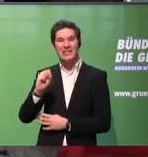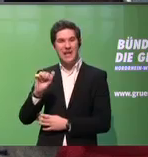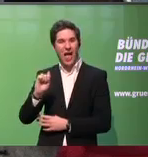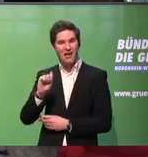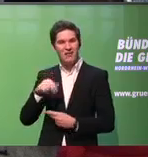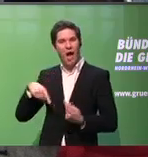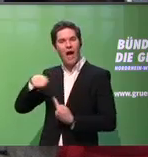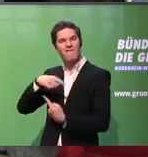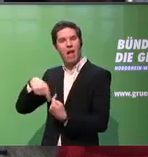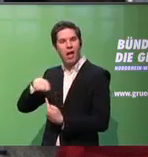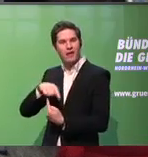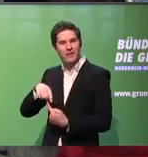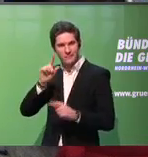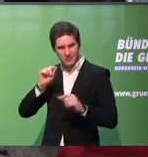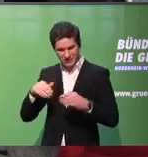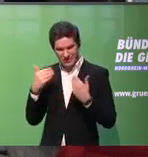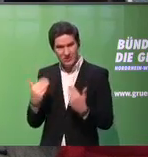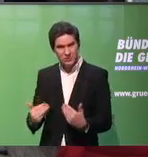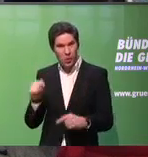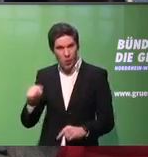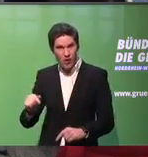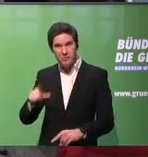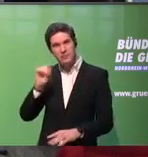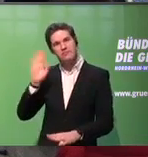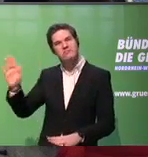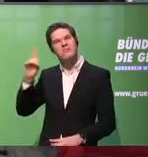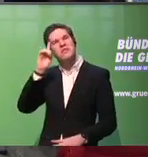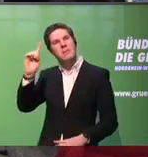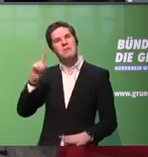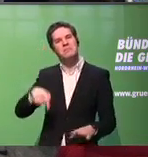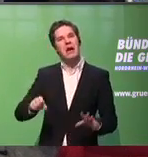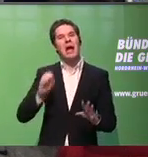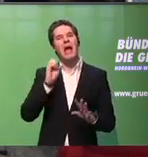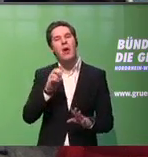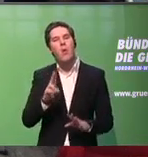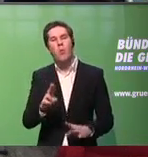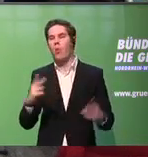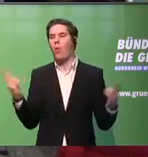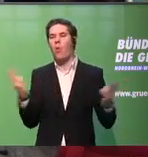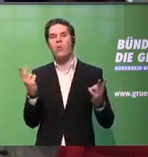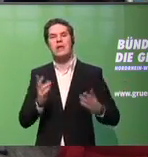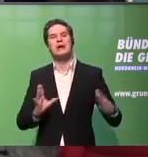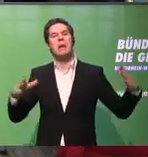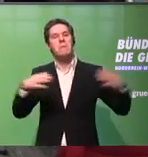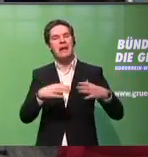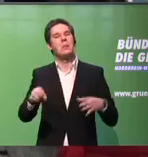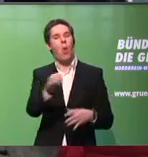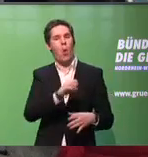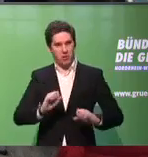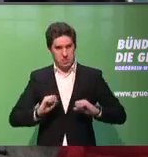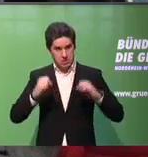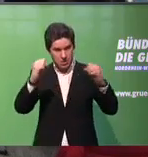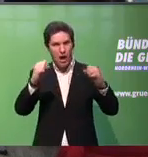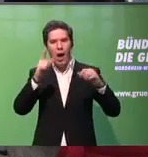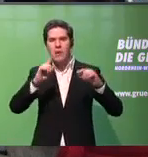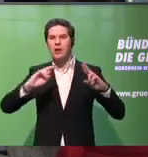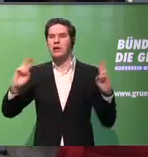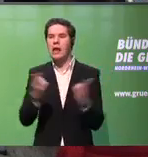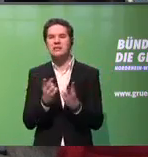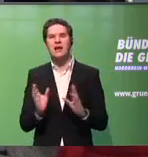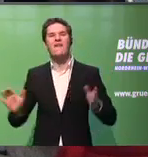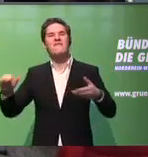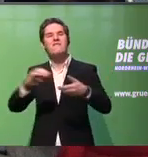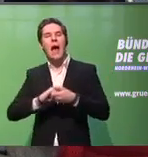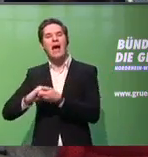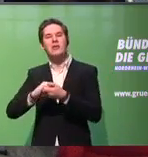wie engagieren Sie sich für eine EU bzw. ein gemeinsames Europa, wenn beispielsweise das Vereinigte Königreich anscheinend ein